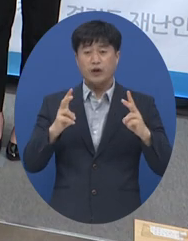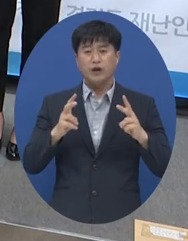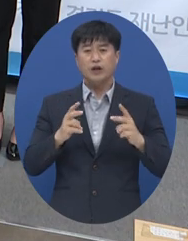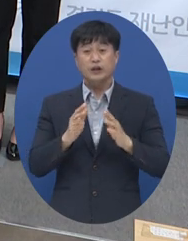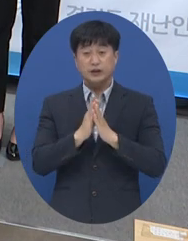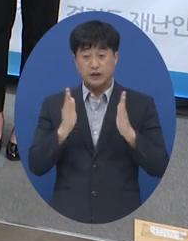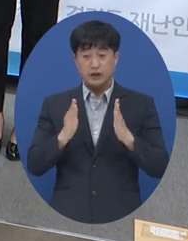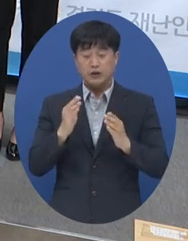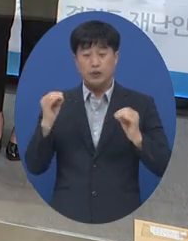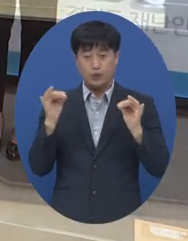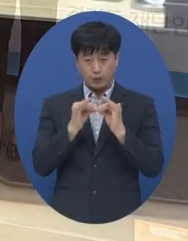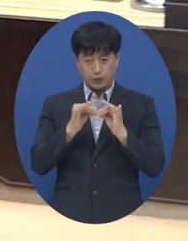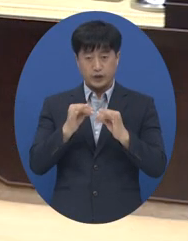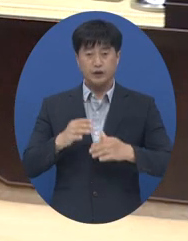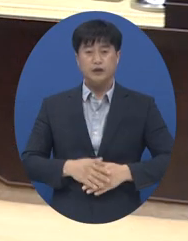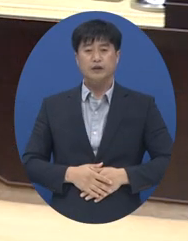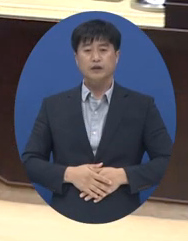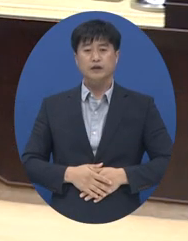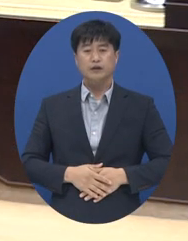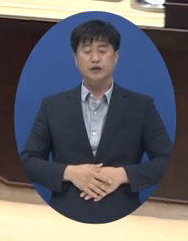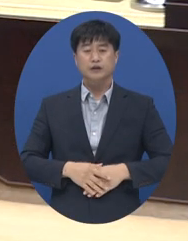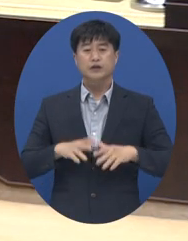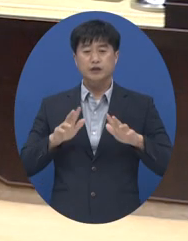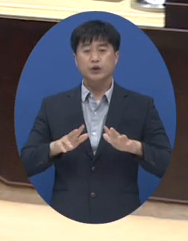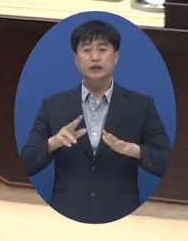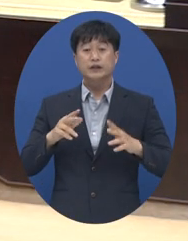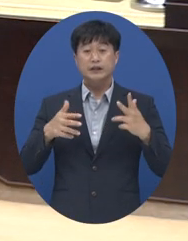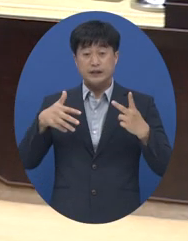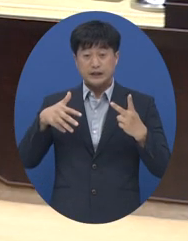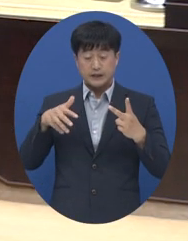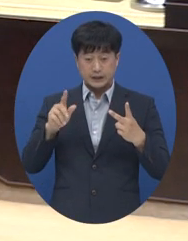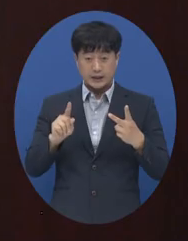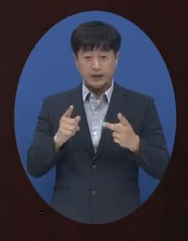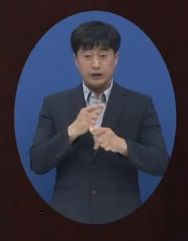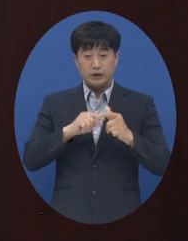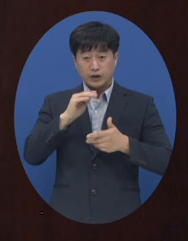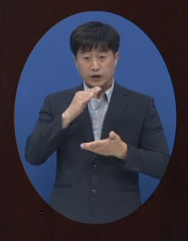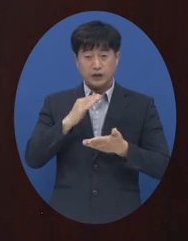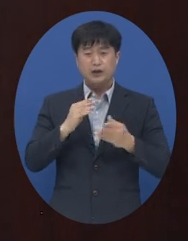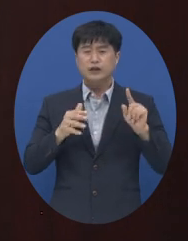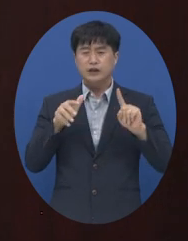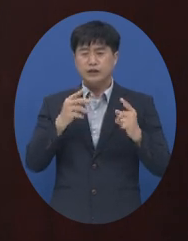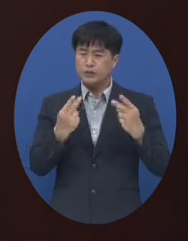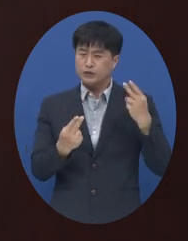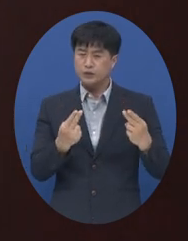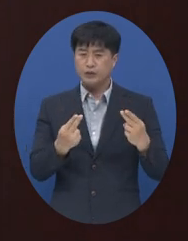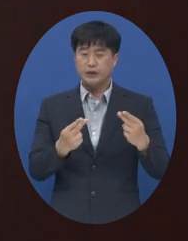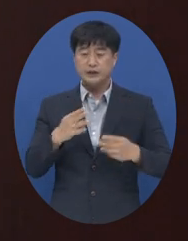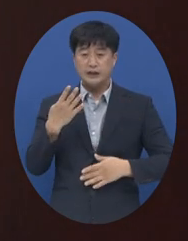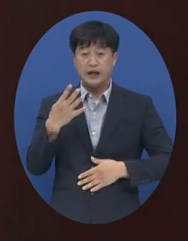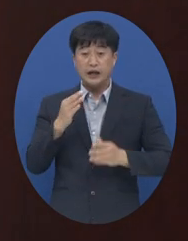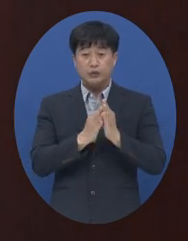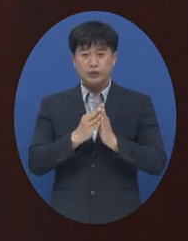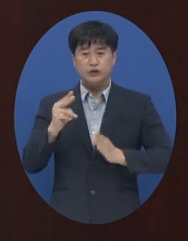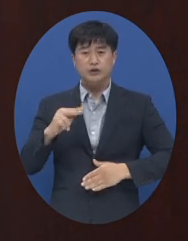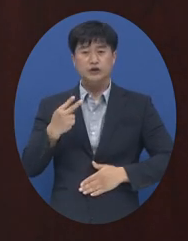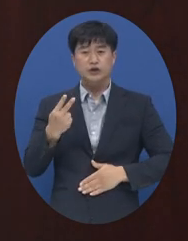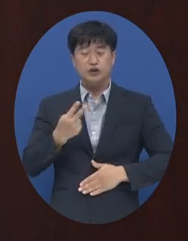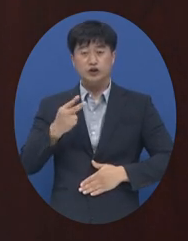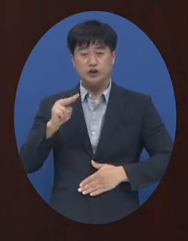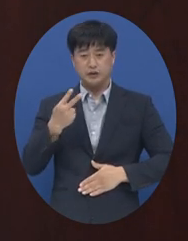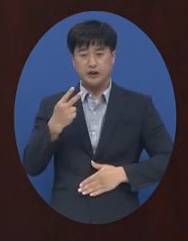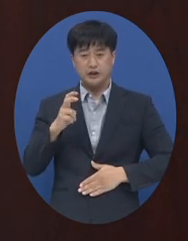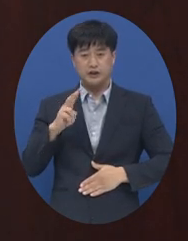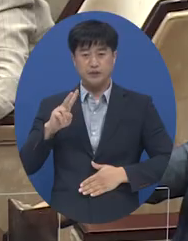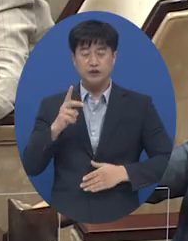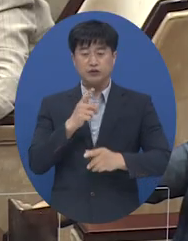동의안 등입니다. 경기도는 이번 2차 추경엔 지난 1차 추경에 비해 4조 2,222억